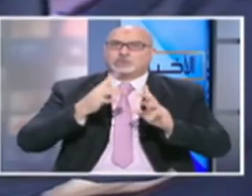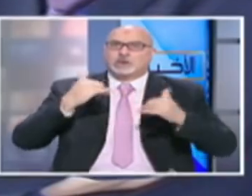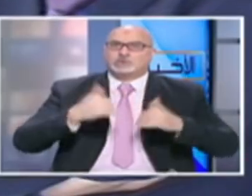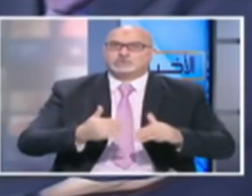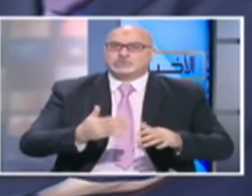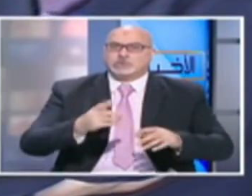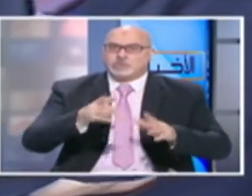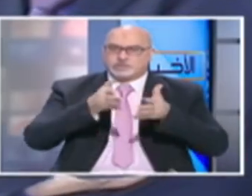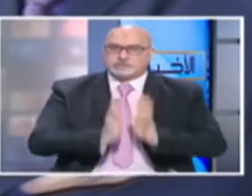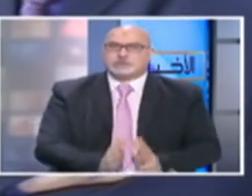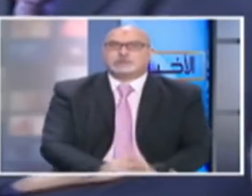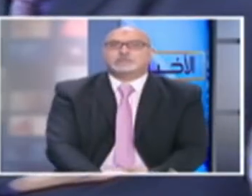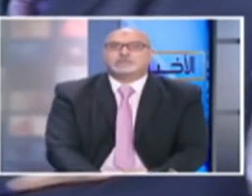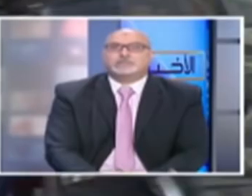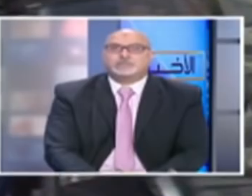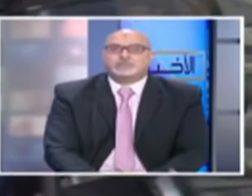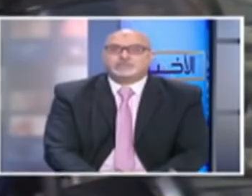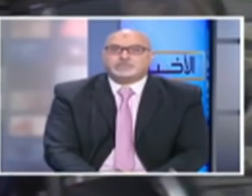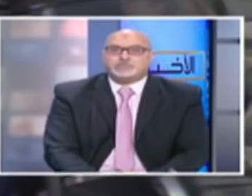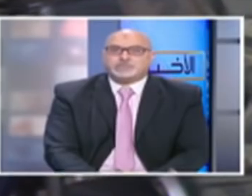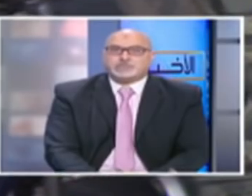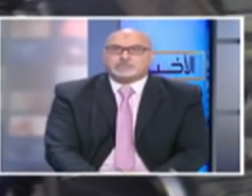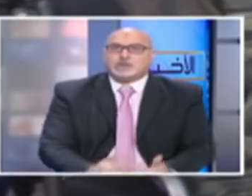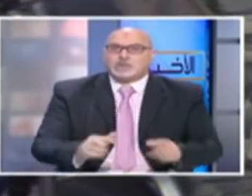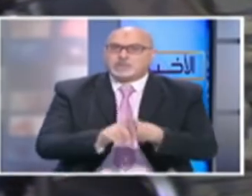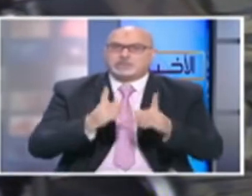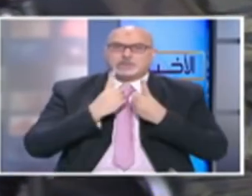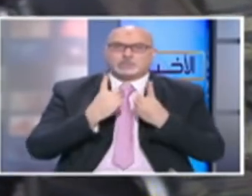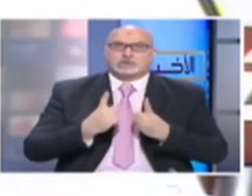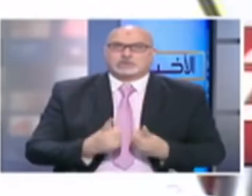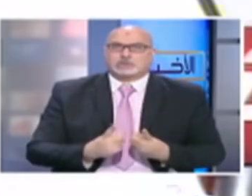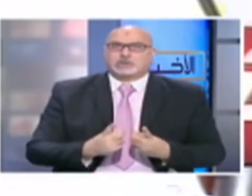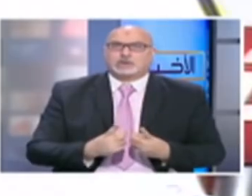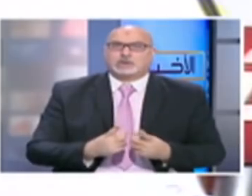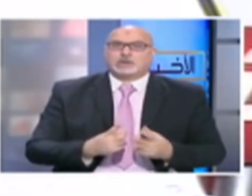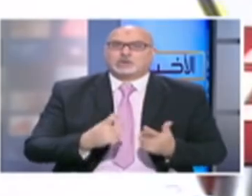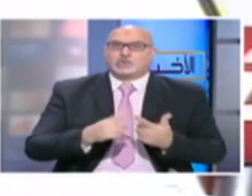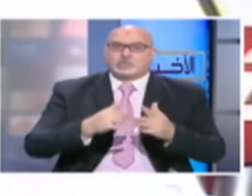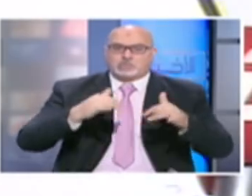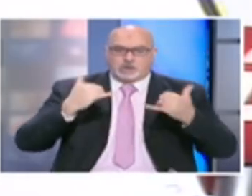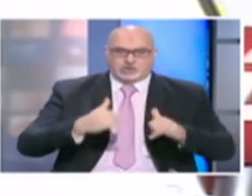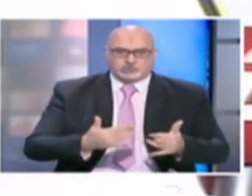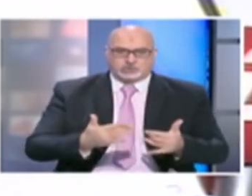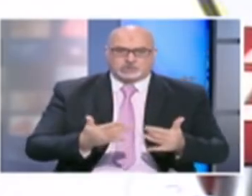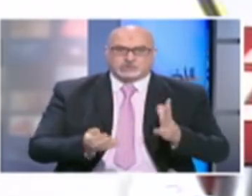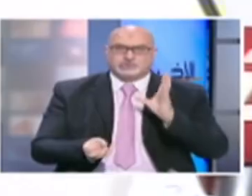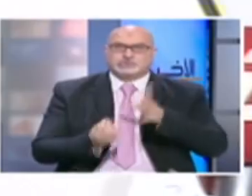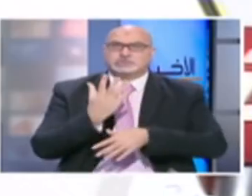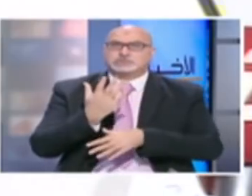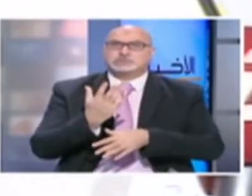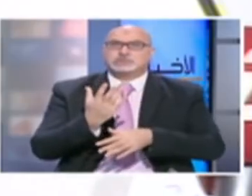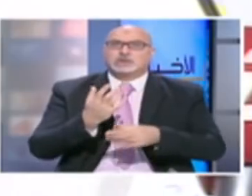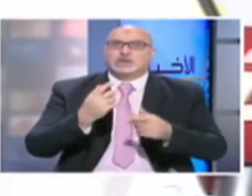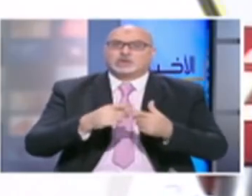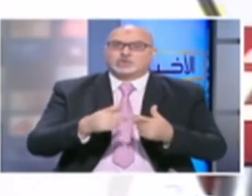الجزائرية الرسمية منها والبرلمانية، لا سيما في الجزائر الجديدة